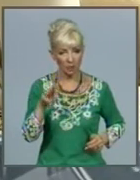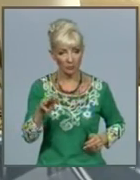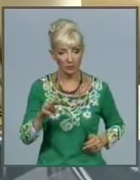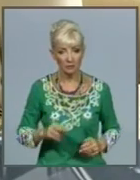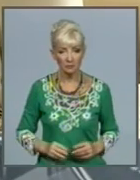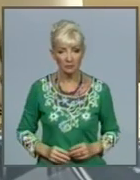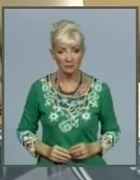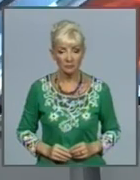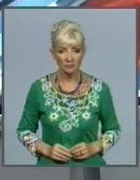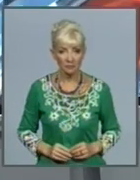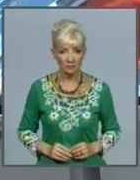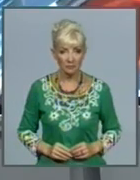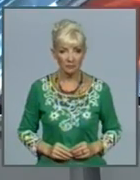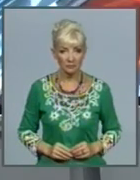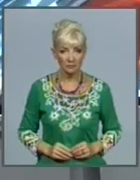звістя.